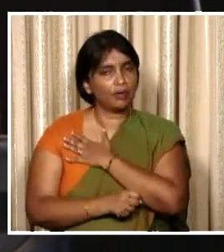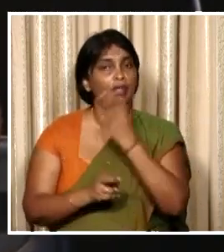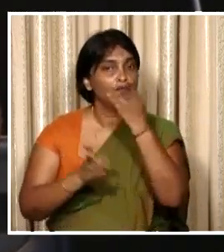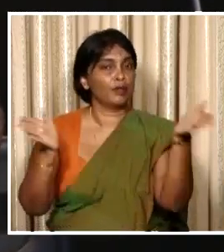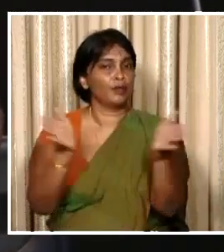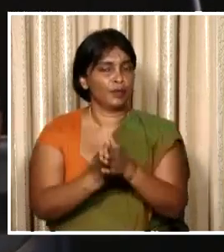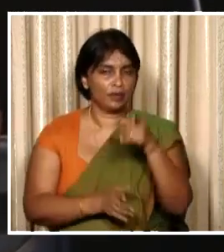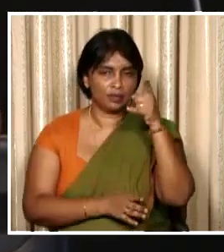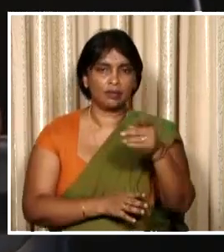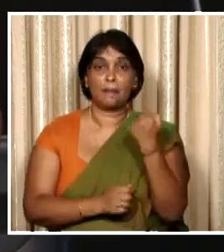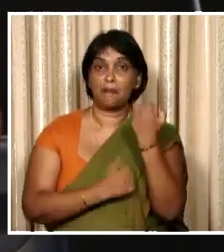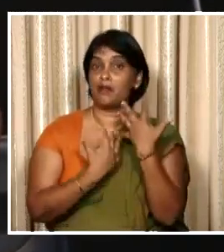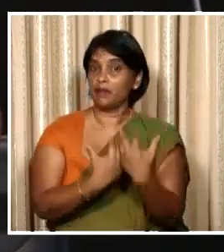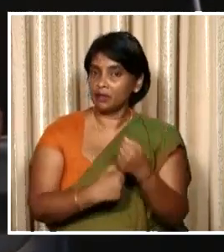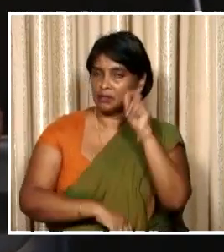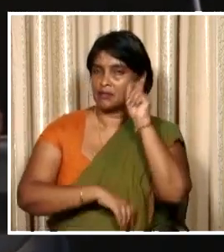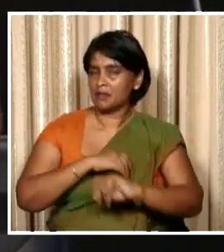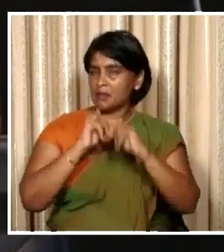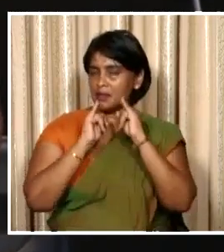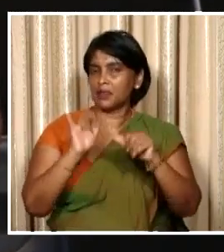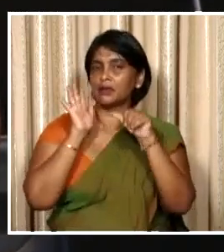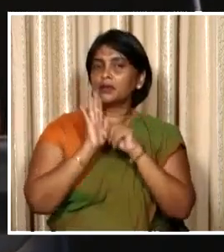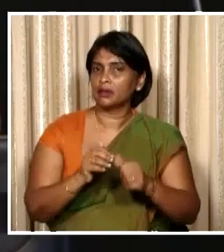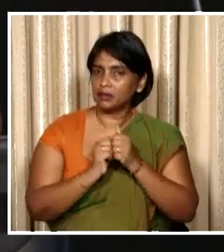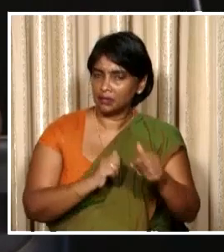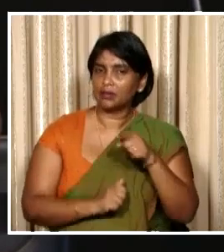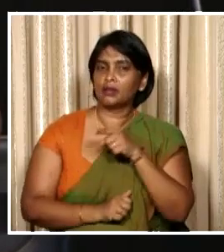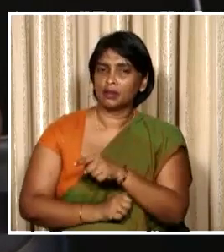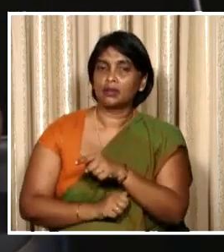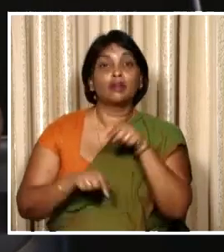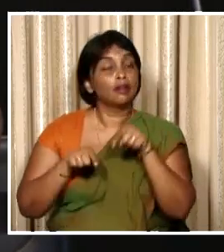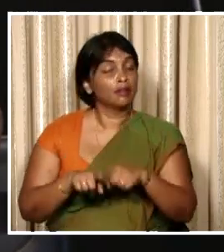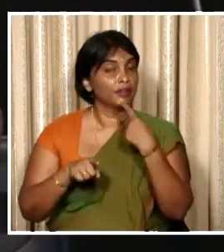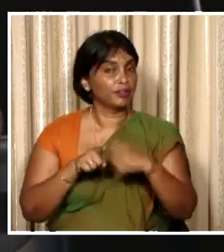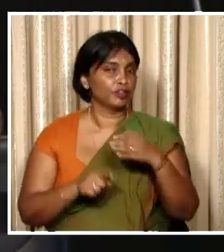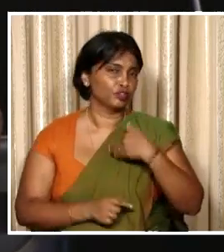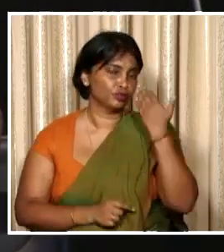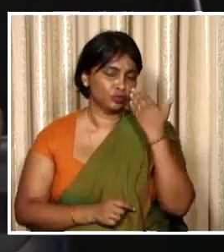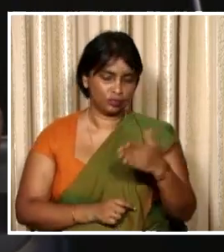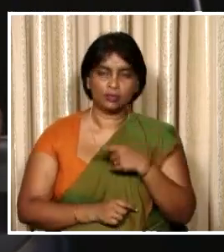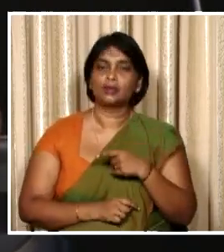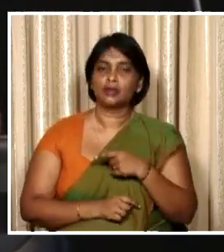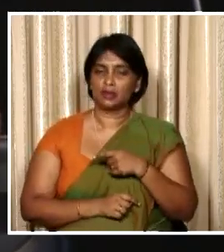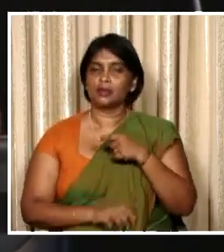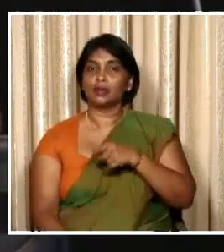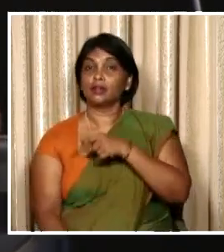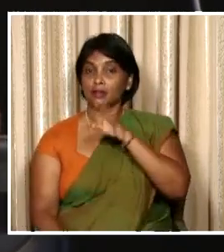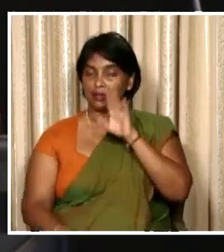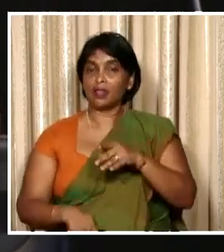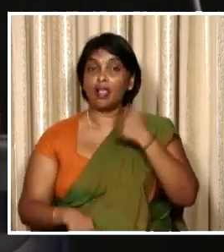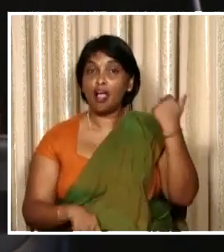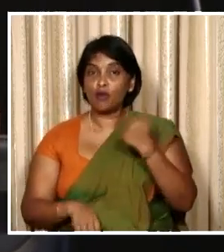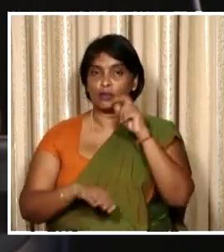එකතුලා තමයි බලය ලබා ගැනීම සඳහා මේ මහා පාවාදීම කුමන්ත්‍රණය කරලා තියෙන්නේ. අද ඒ මදිවට අපි දැක්කා මේ අය